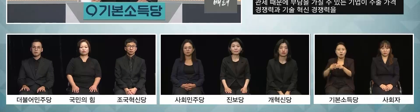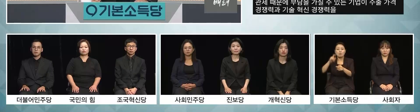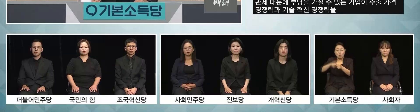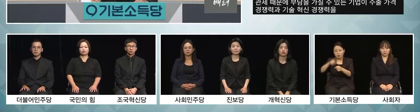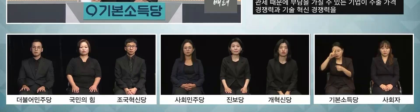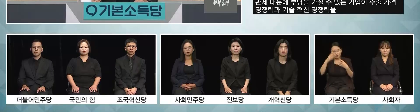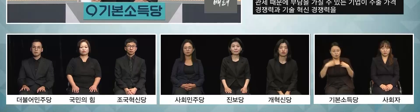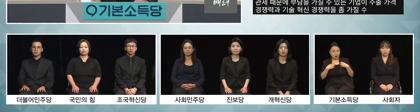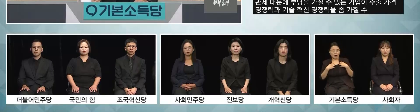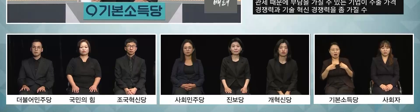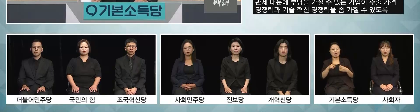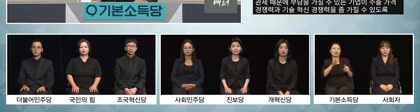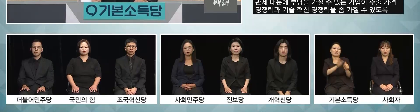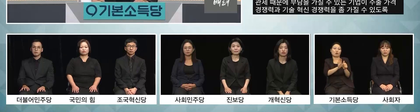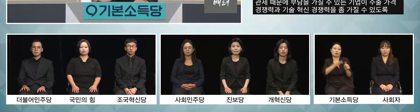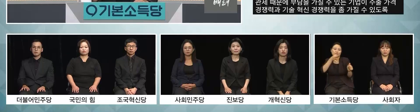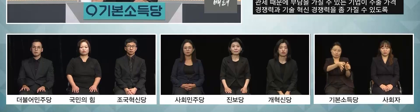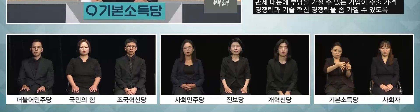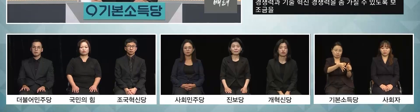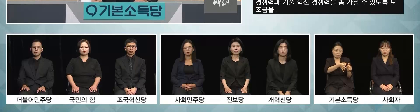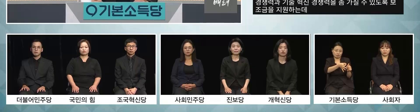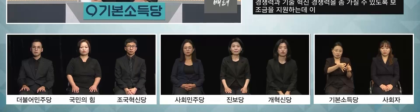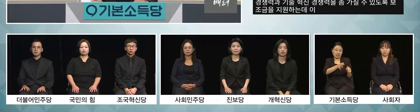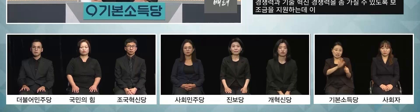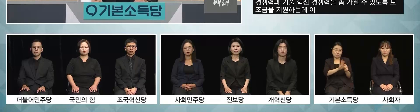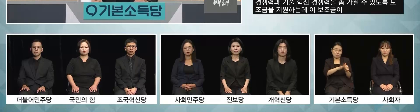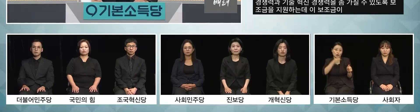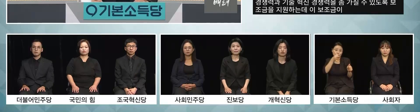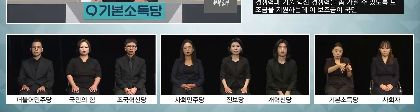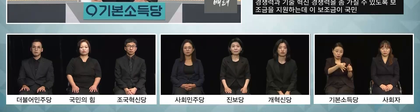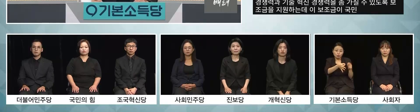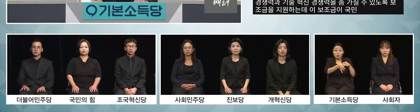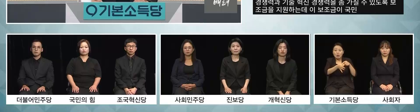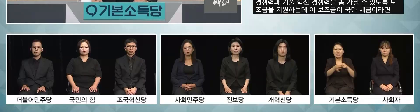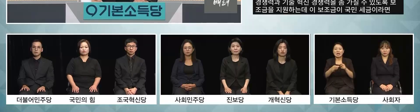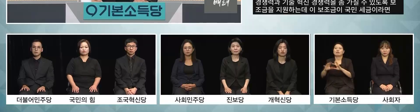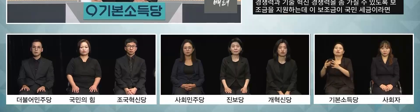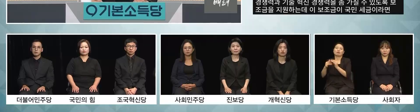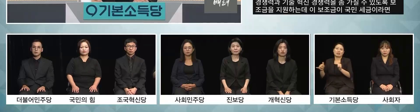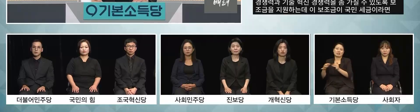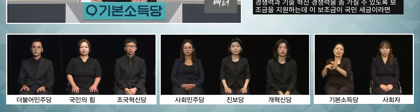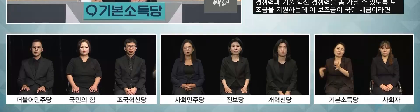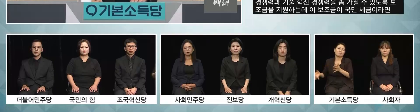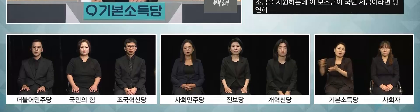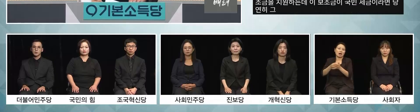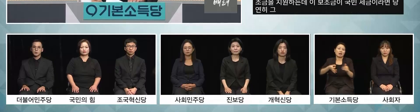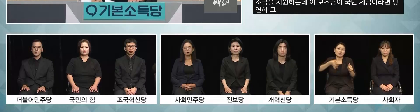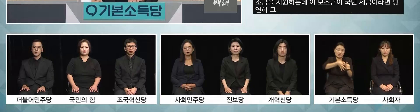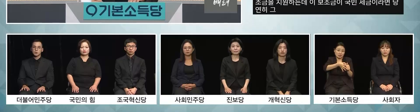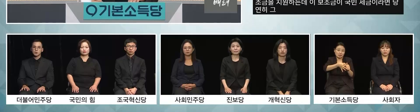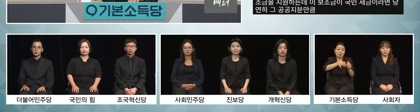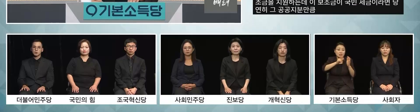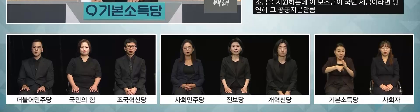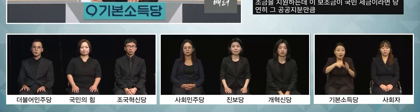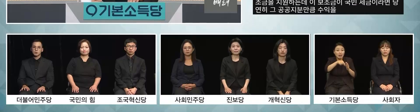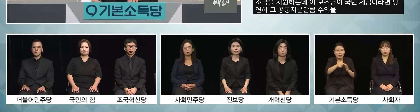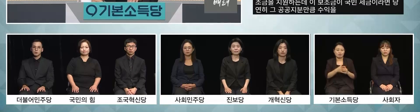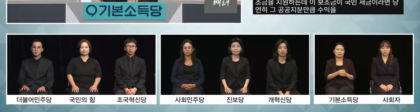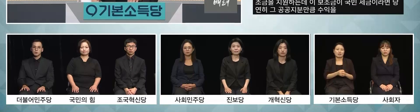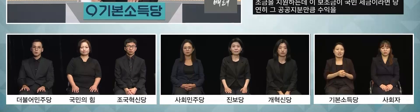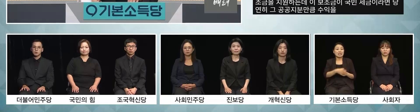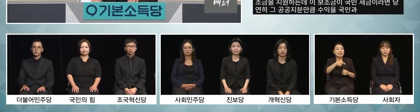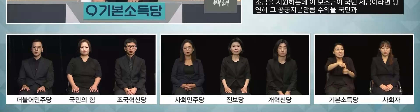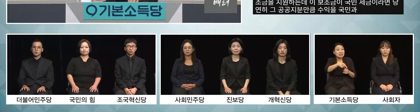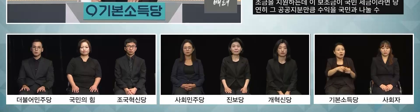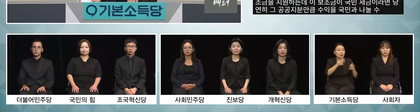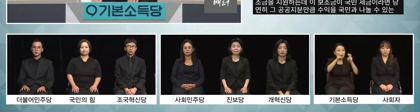있도록 보조금을 지원하는데 이 보조금이 국민 세금이라면 당연히 그 공공지분만큼 수익을 국민과 나눌